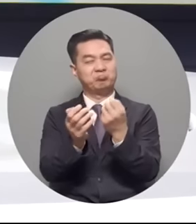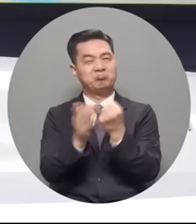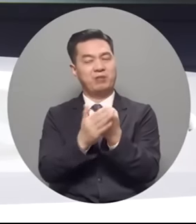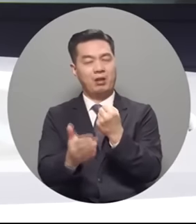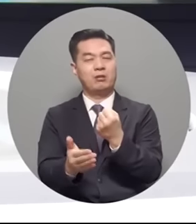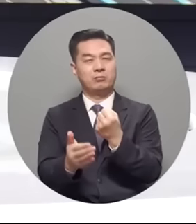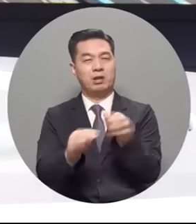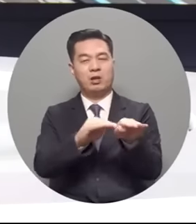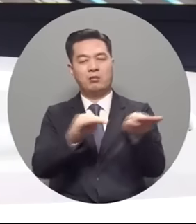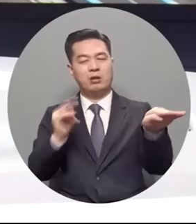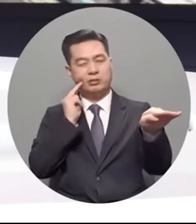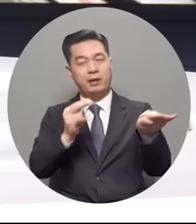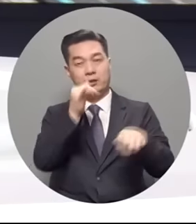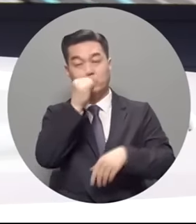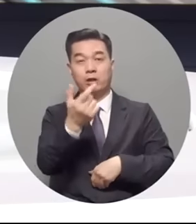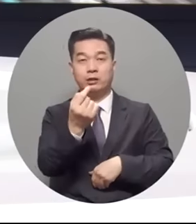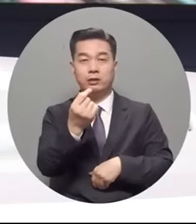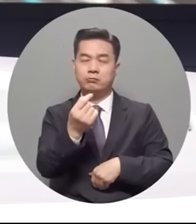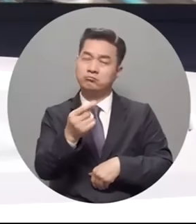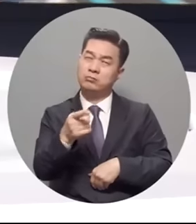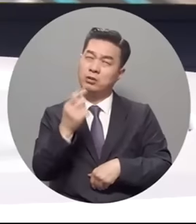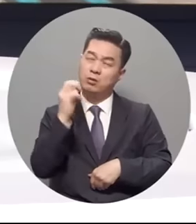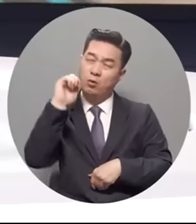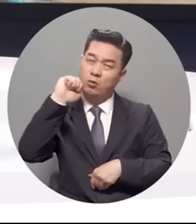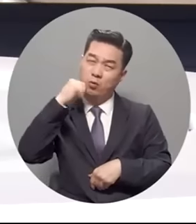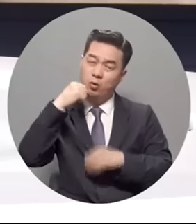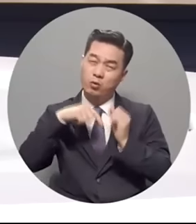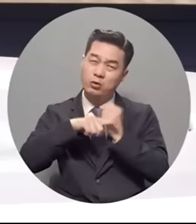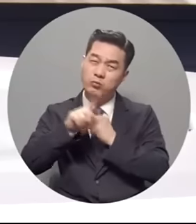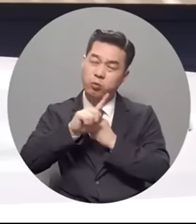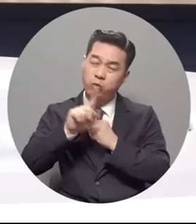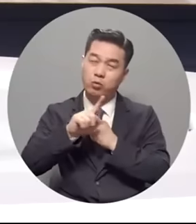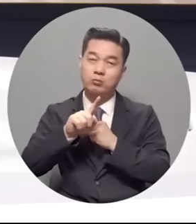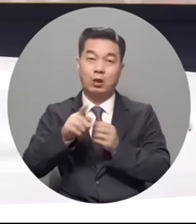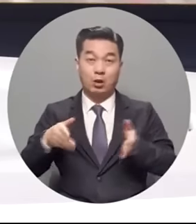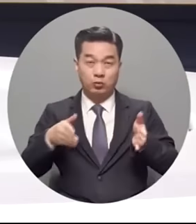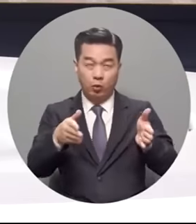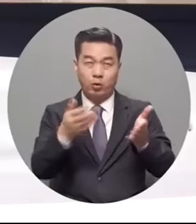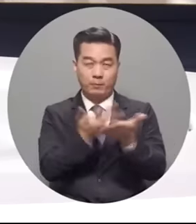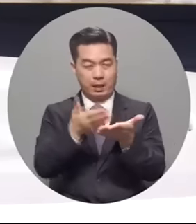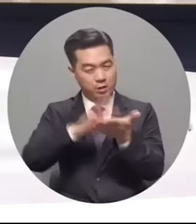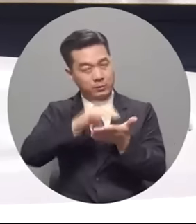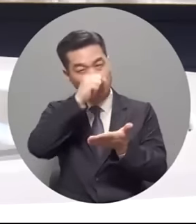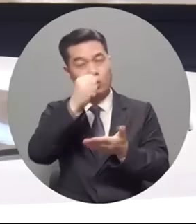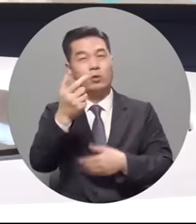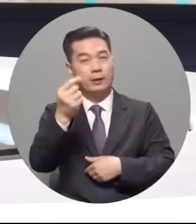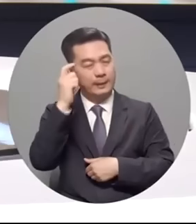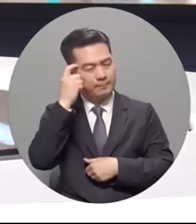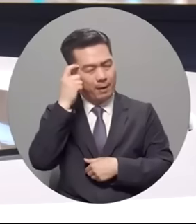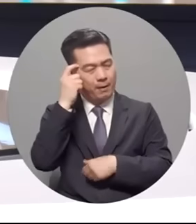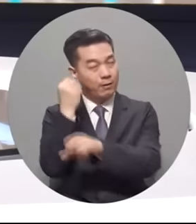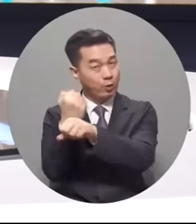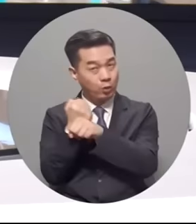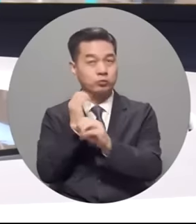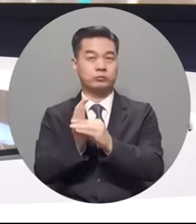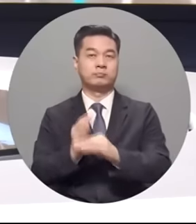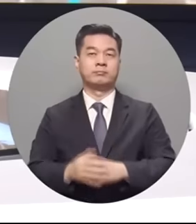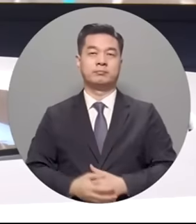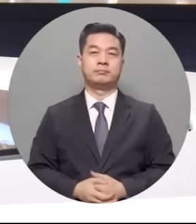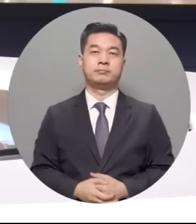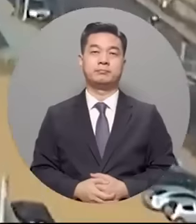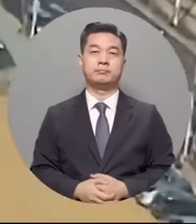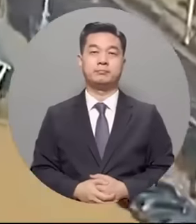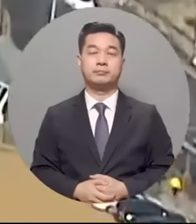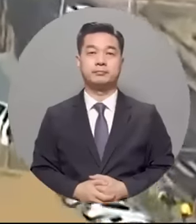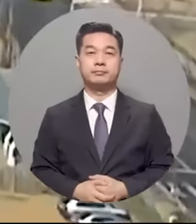합니다. 정부가 이런 문제의 구간을 찾아내서 도로의 구조를 바꾸기로 했습니다. 정동욱 기자가 취재했습니다.